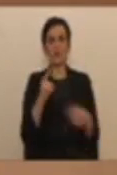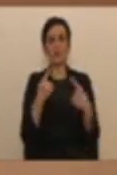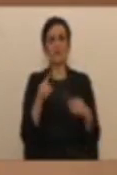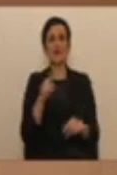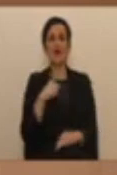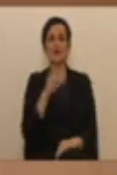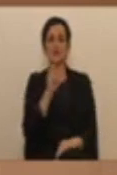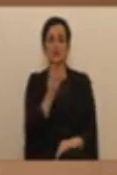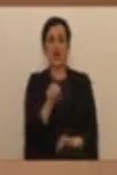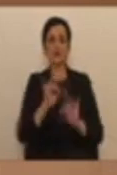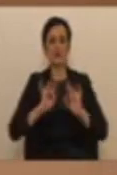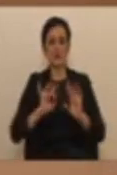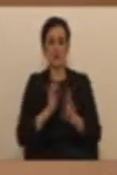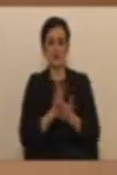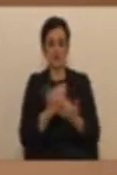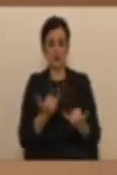მაქვს ახლა.